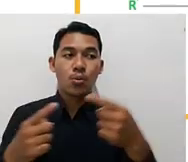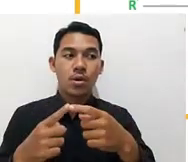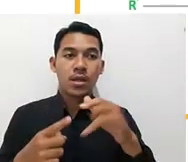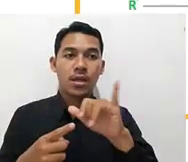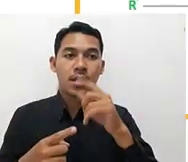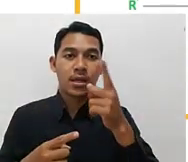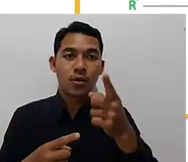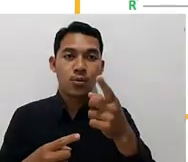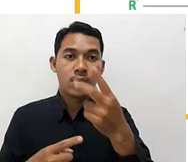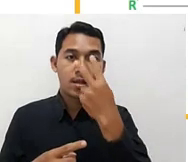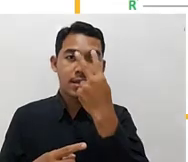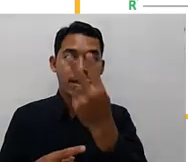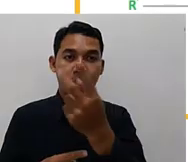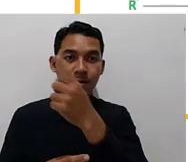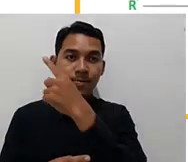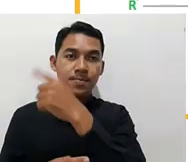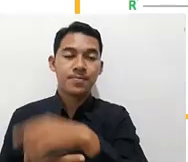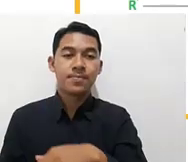ya kan? Nah, jadi